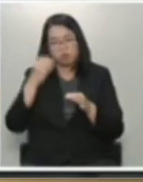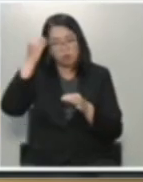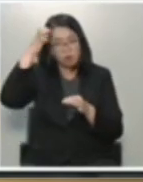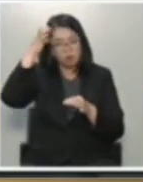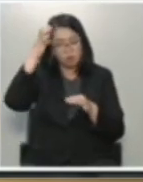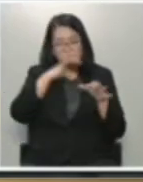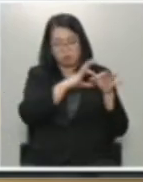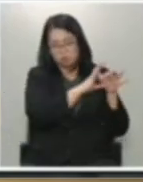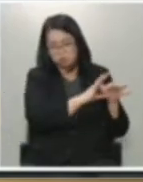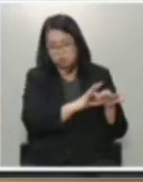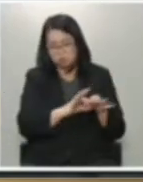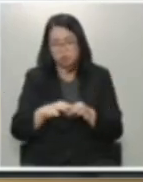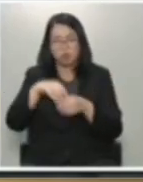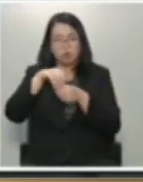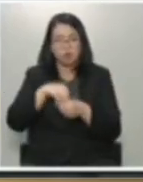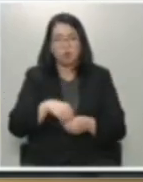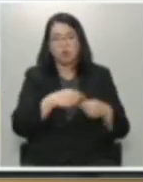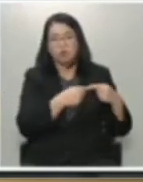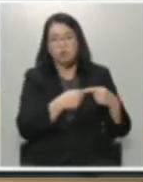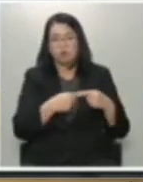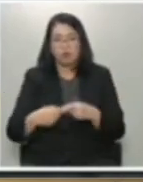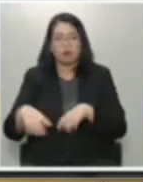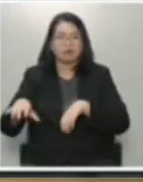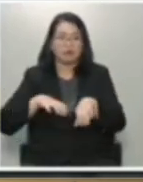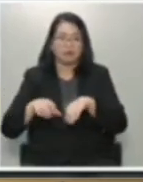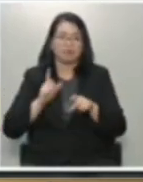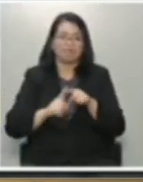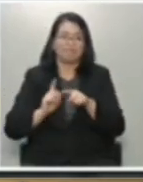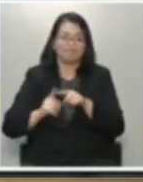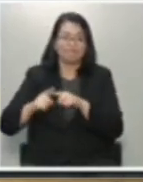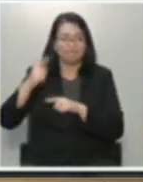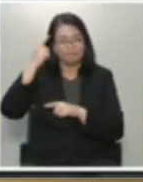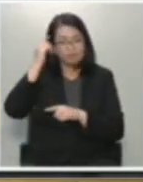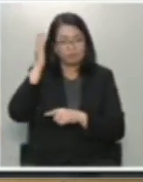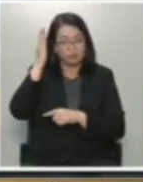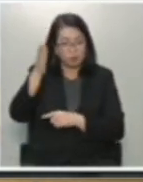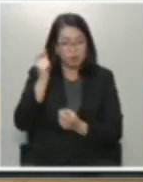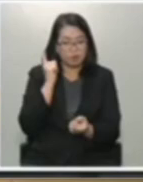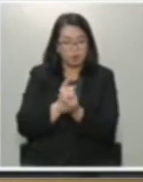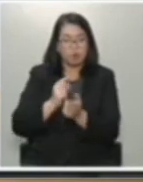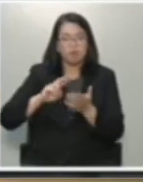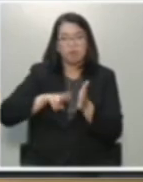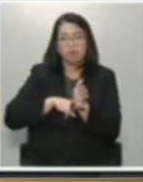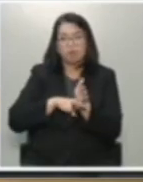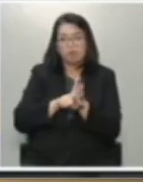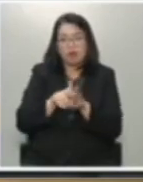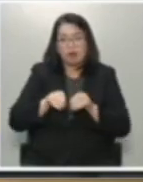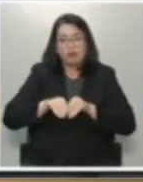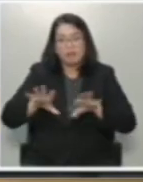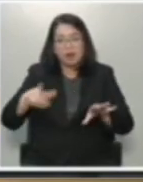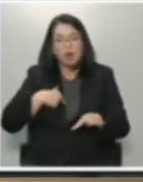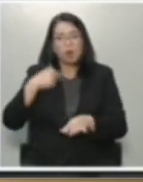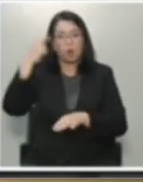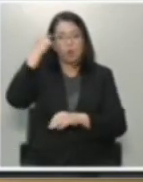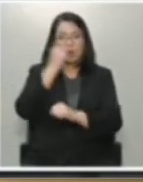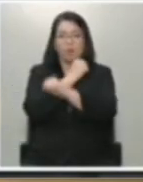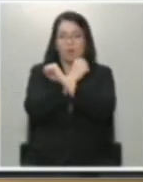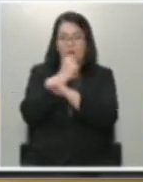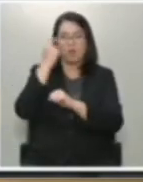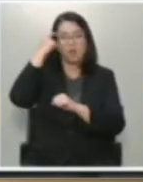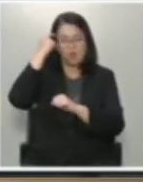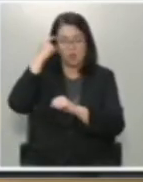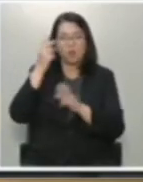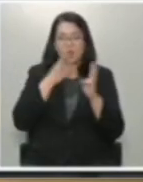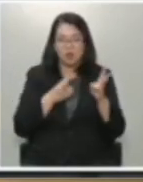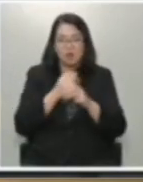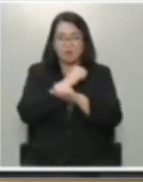การในองค์ความรู้ในการบริหารจัดการต่างๆเนี่ยก็ทำให้เราเนี่ยไม่เรียกว่าไม่ช้าเกิน